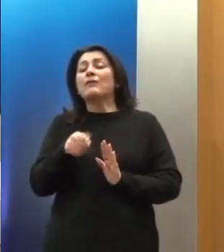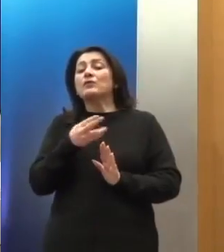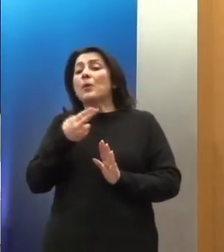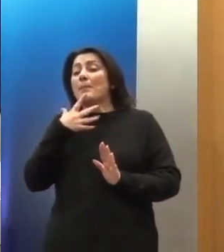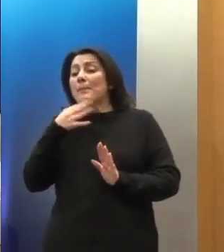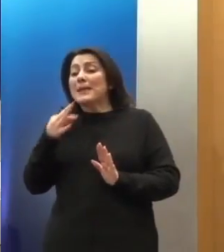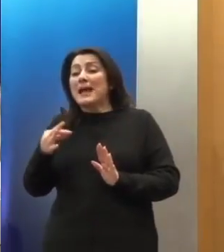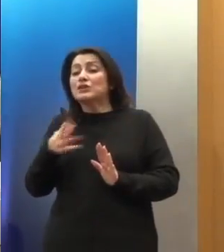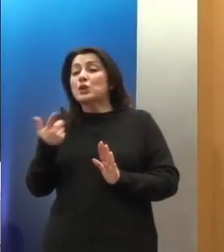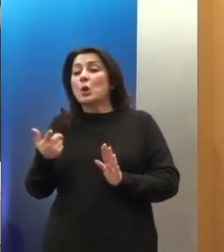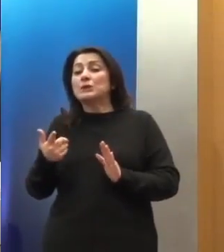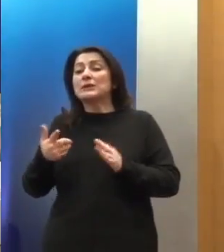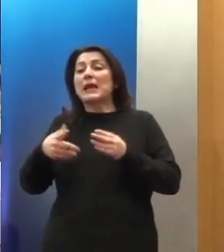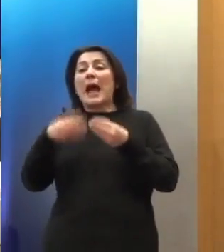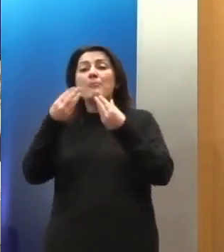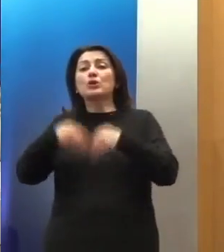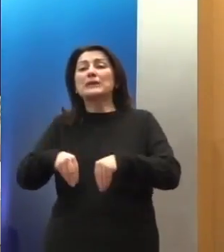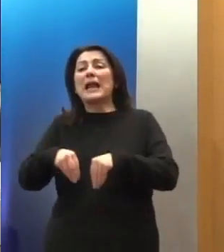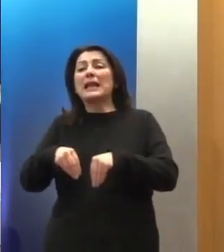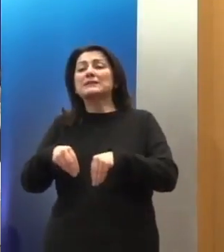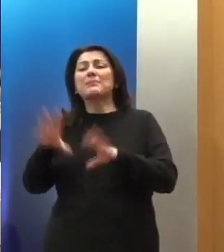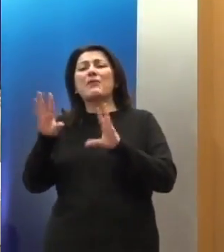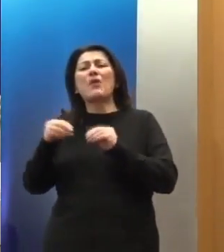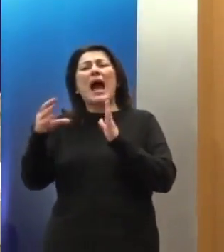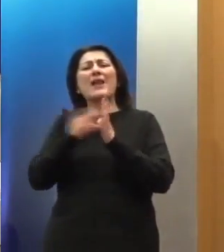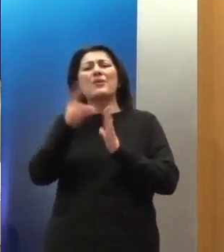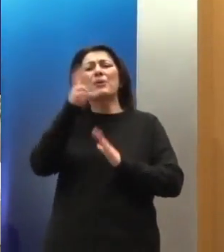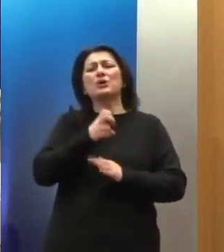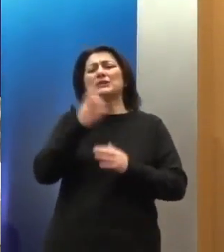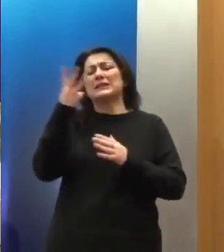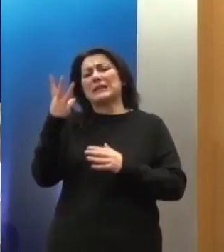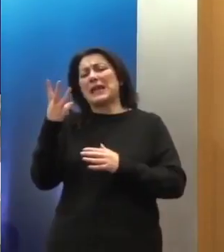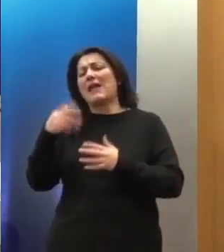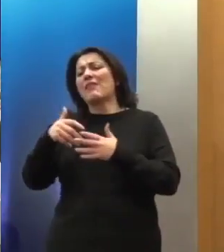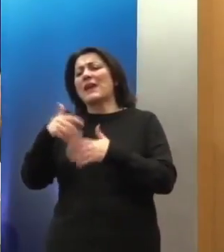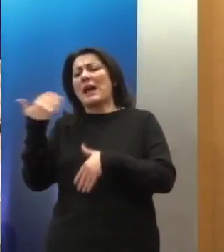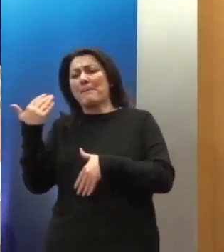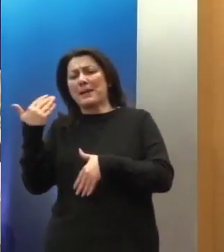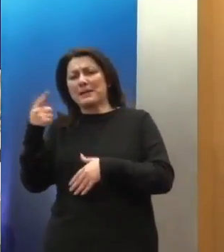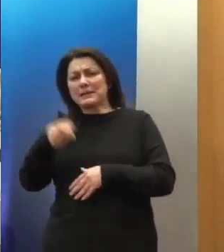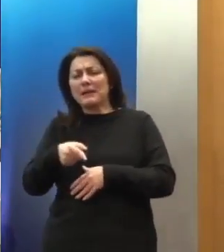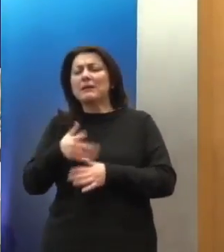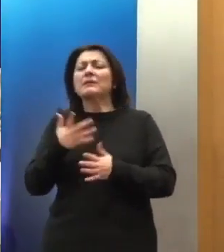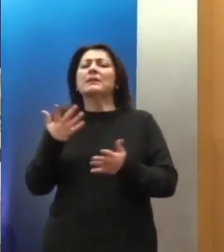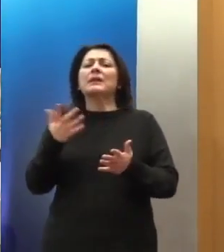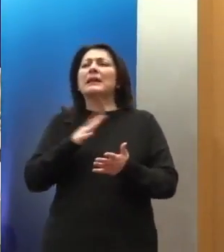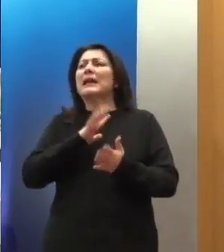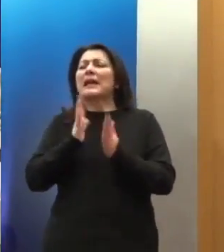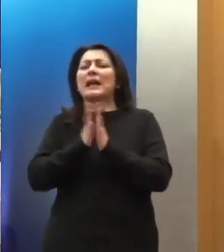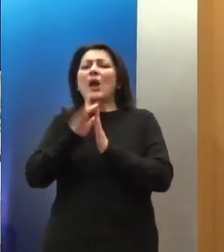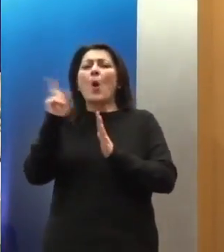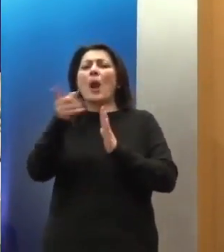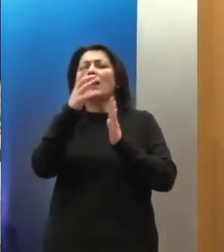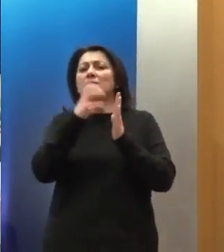έχουμε του άρθρου 23, 15 και οποιοδήποτε άλλο